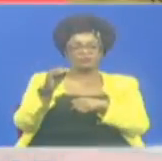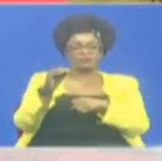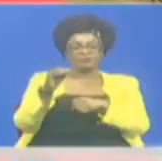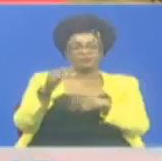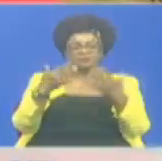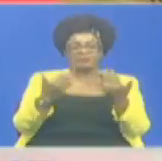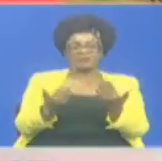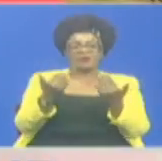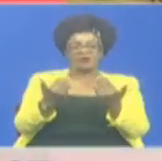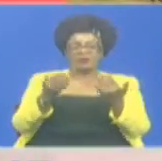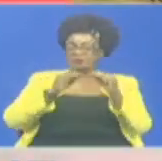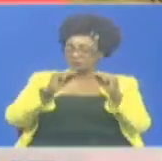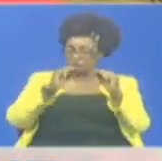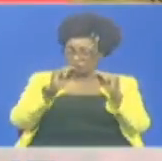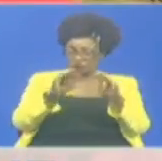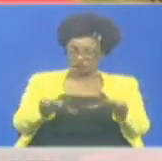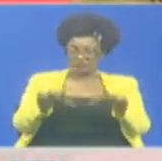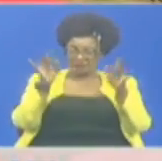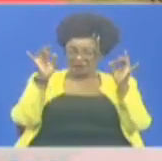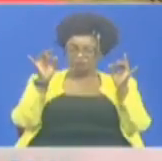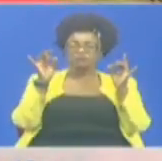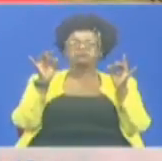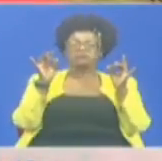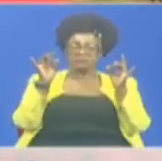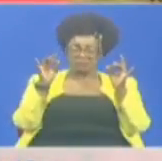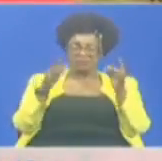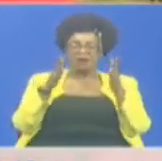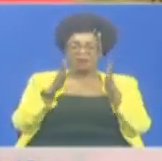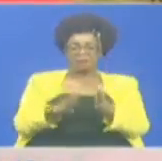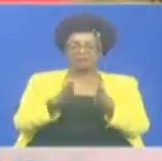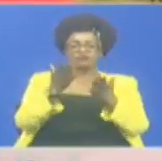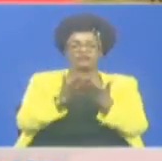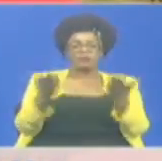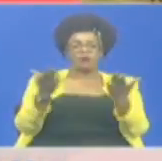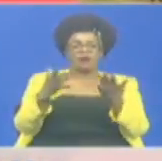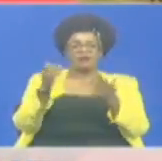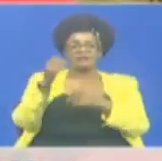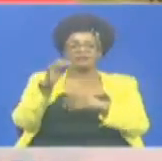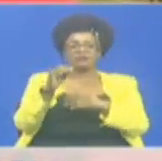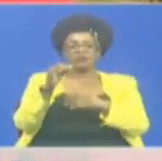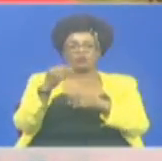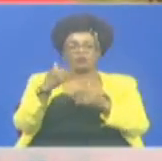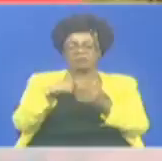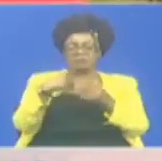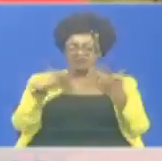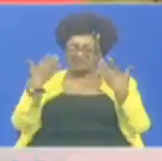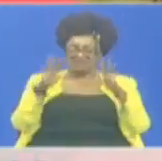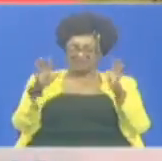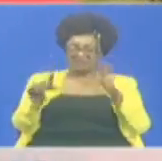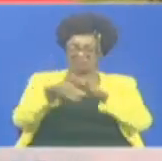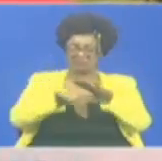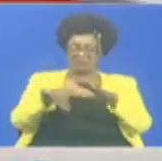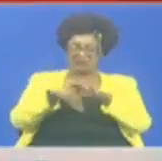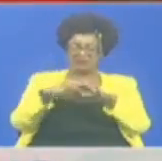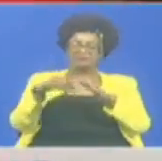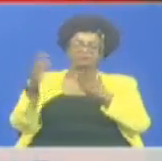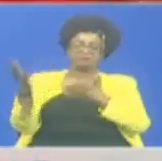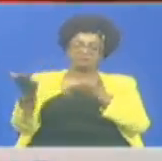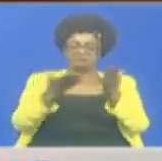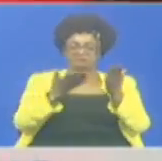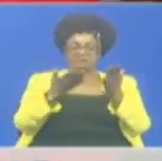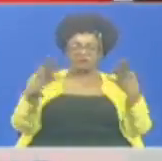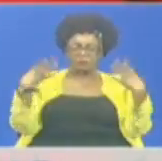alikuwa ameidentify kuna talent somewhere ya primary. Sasa hapo ndio nilipomaliza primary wakaniita sasa for trials.